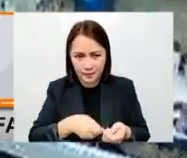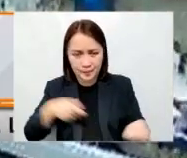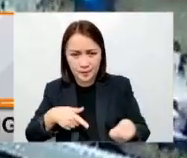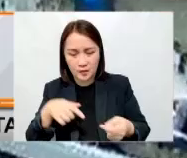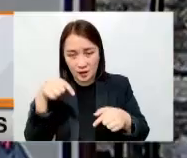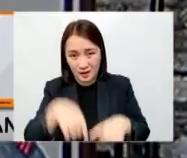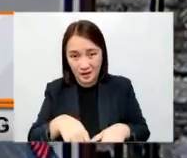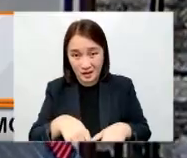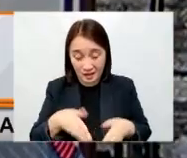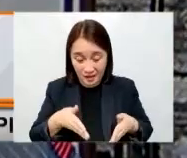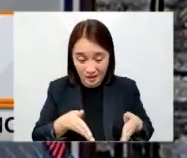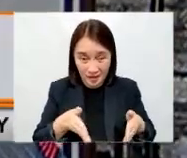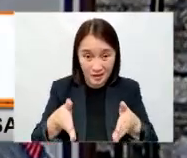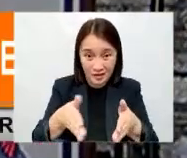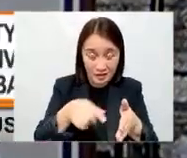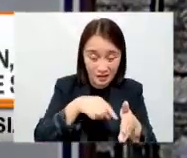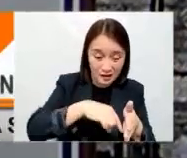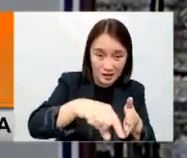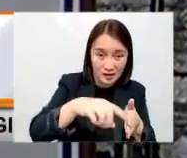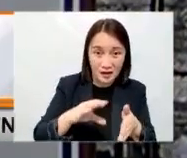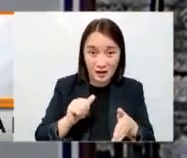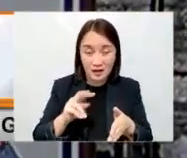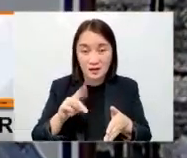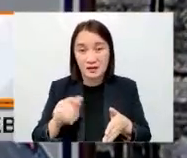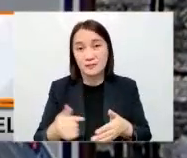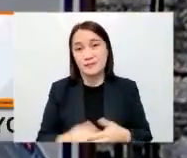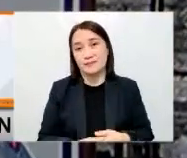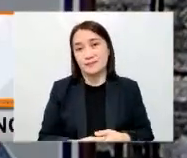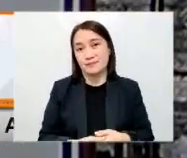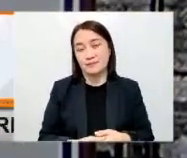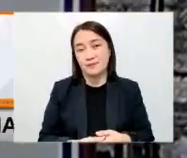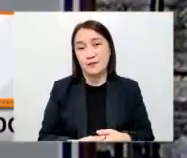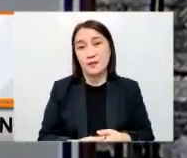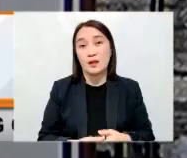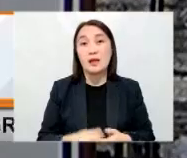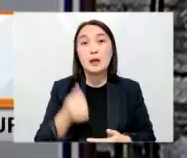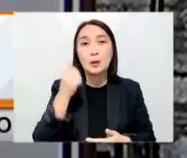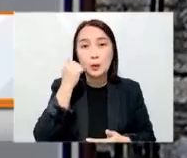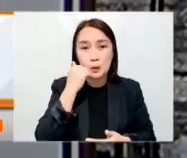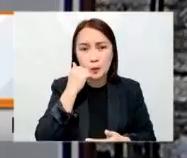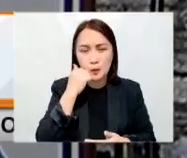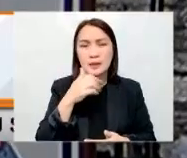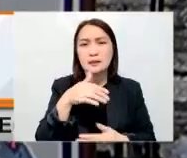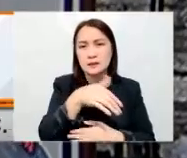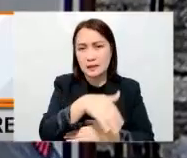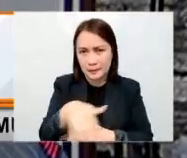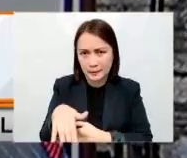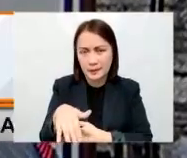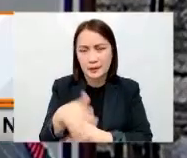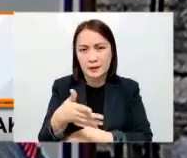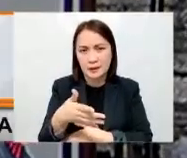Mahilig magtitrip itong sospek natin. Hindi lang isang beses na nagpapatok tuwing gabi ng baril